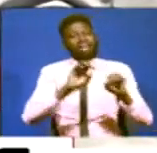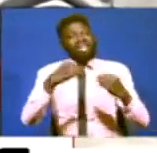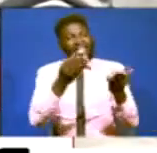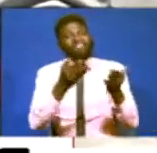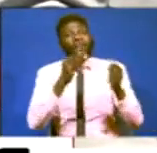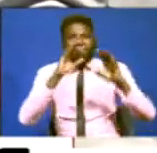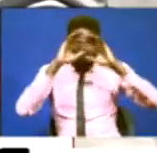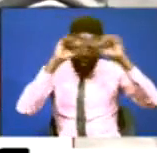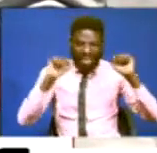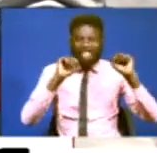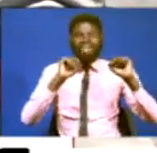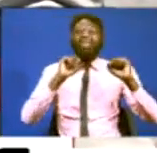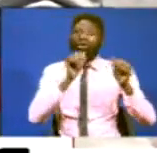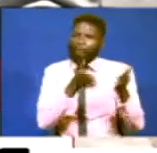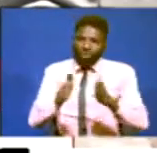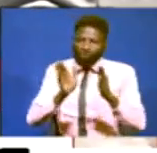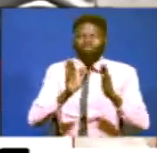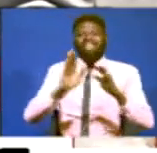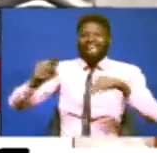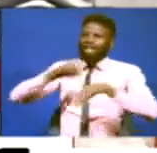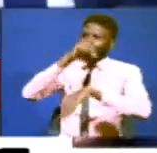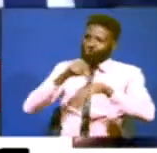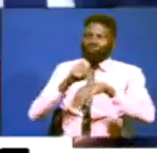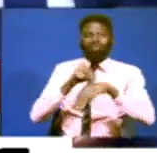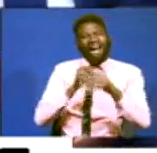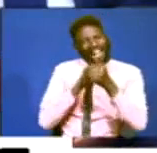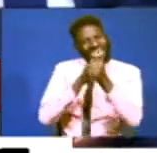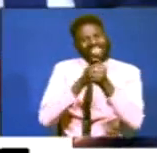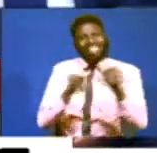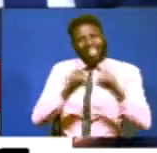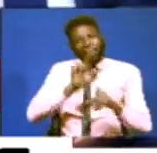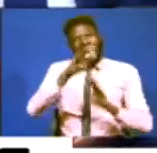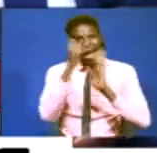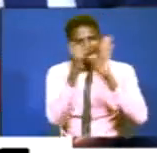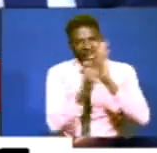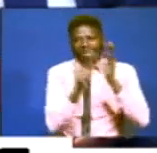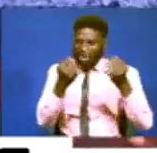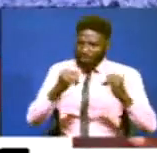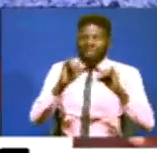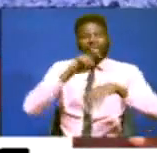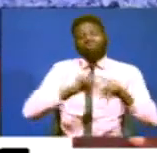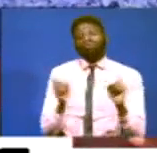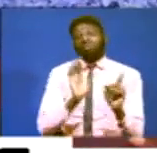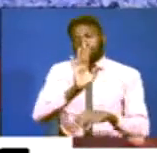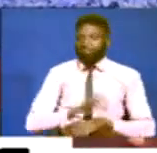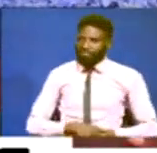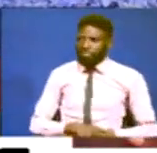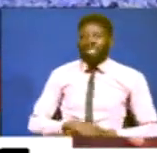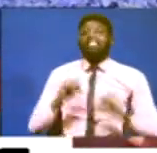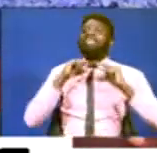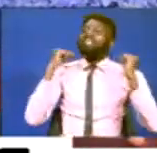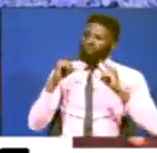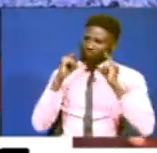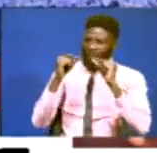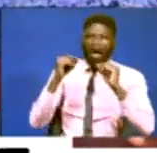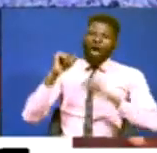kuweka ajenda zake zionekane kwa muda fupi alionaye. The clergy argued that political rallies will cause tension in the